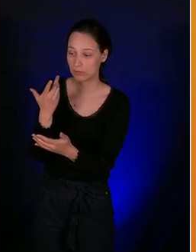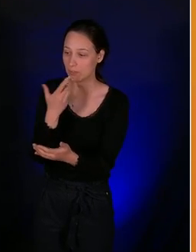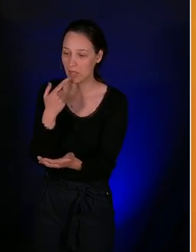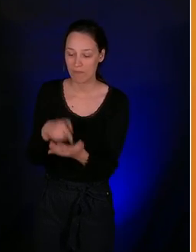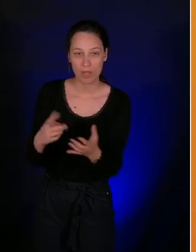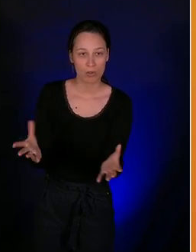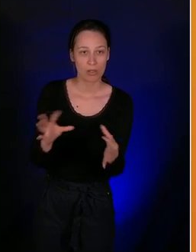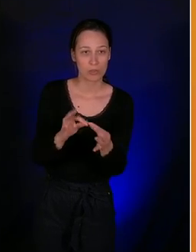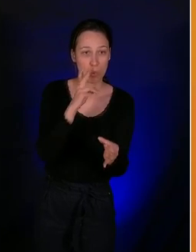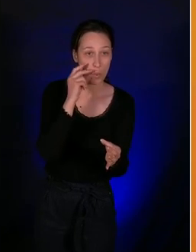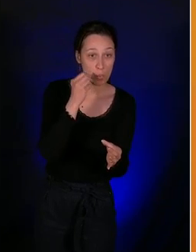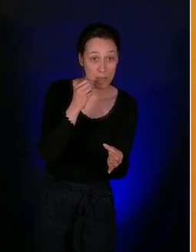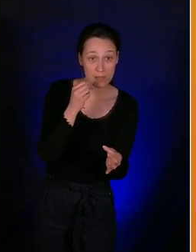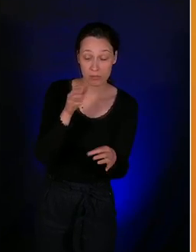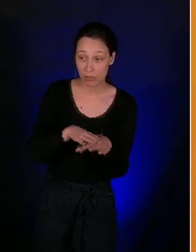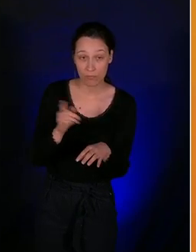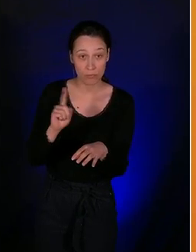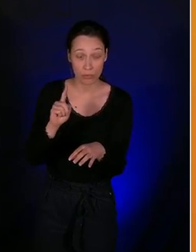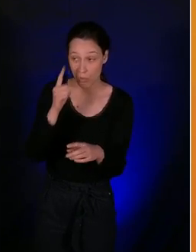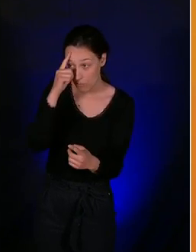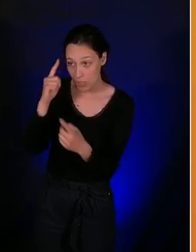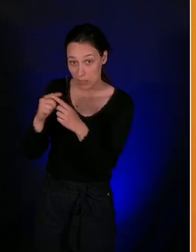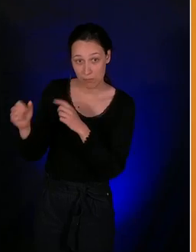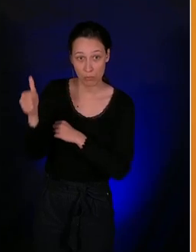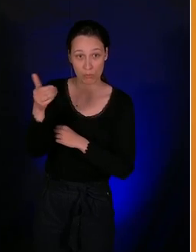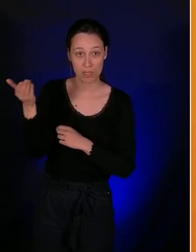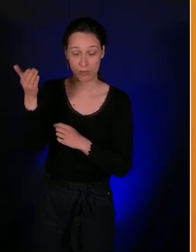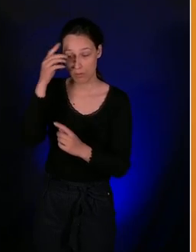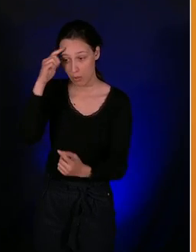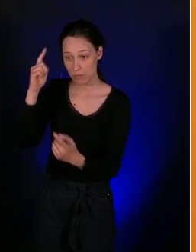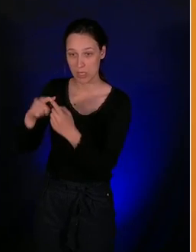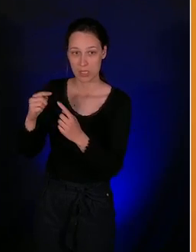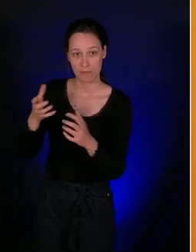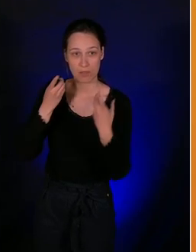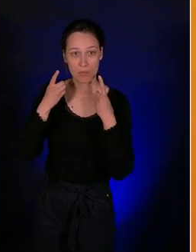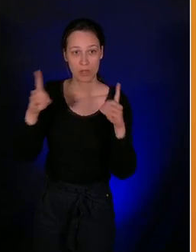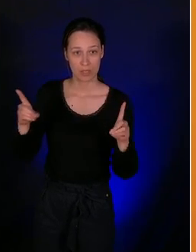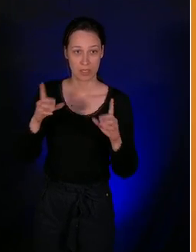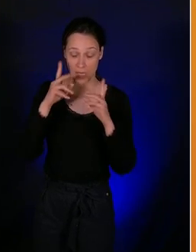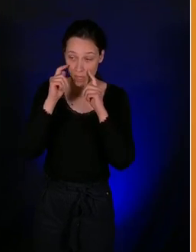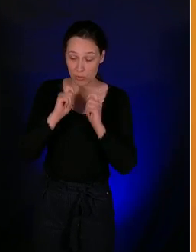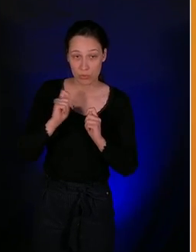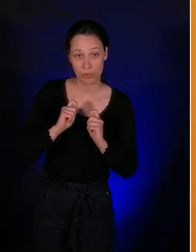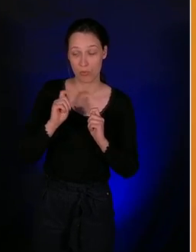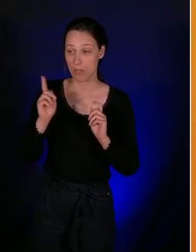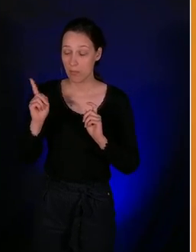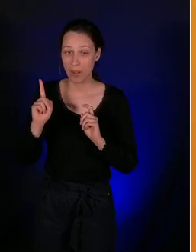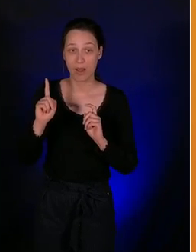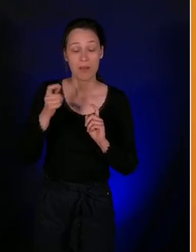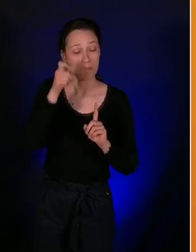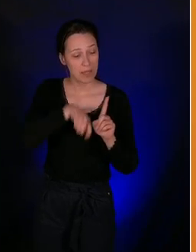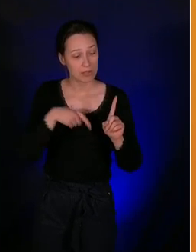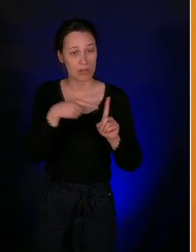part. La démocratie de la CGT doit être plus rationnelle qu'émotionnelle. Ce n'est pas celui qui gueule le plus fort qu'on doit écouter.